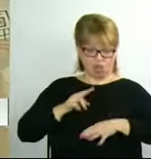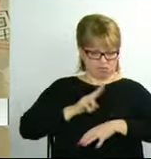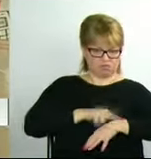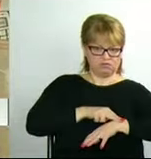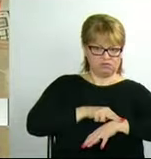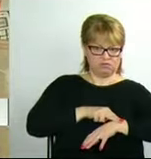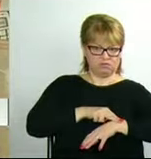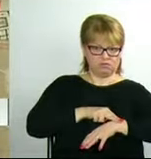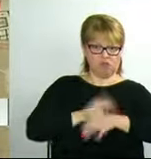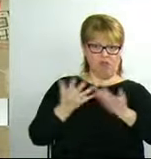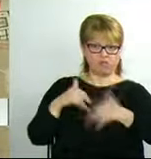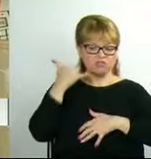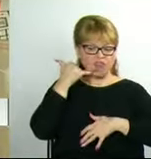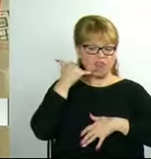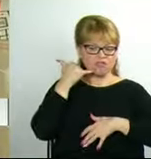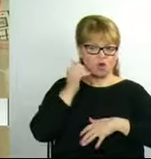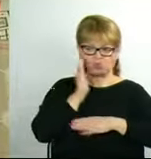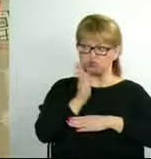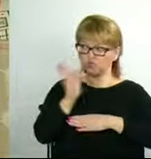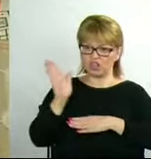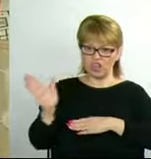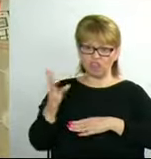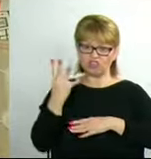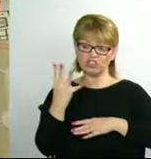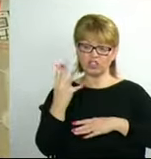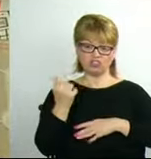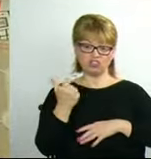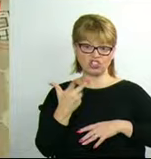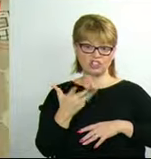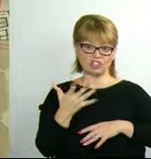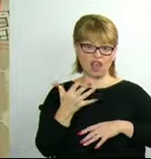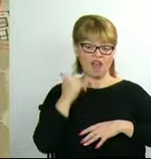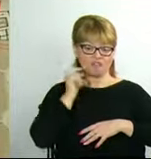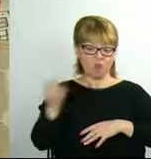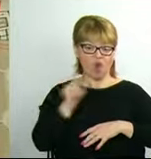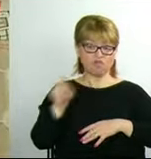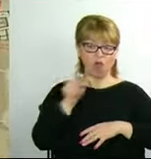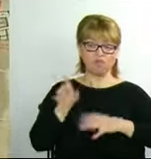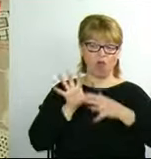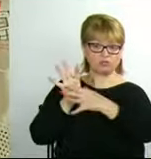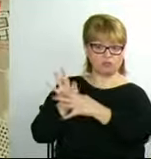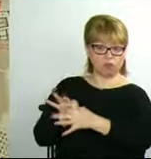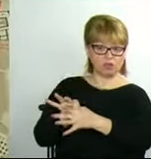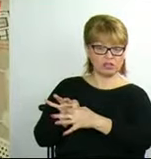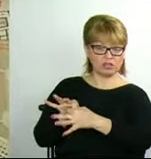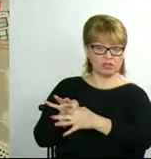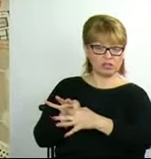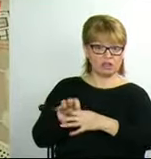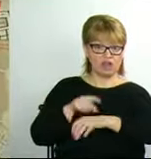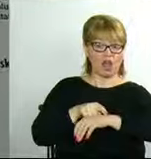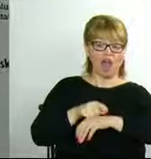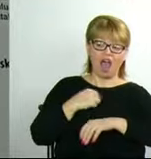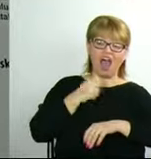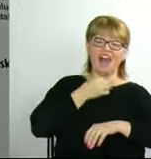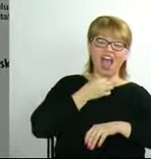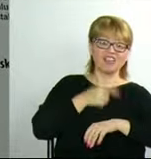automaticky telefonuje až na 4 preddefinované telefónne čísla a telefonuje na ne dovtedy, kým sa nedovolá. Vyvolá to hlasitú